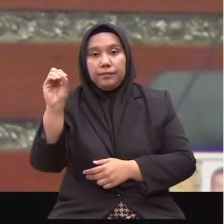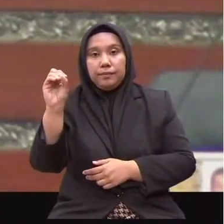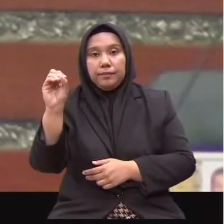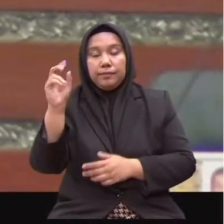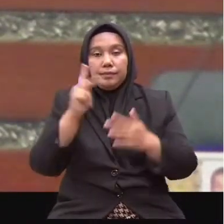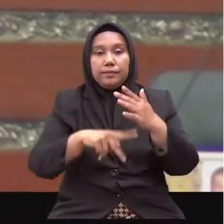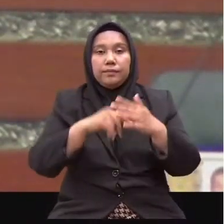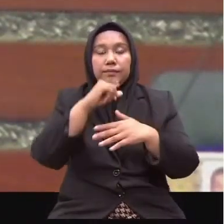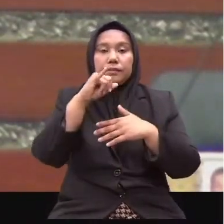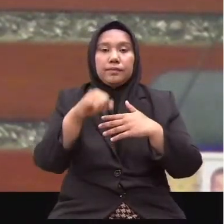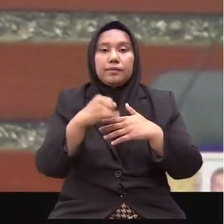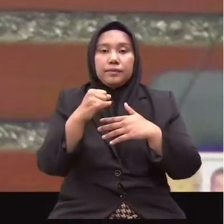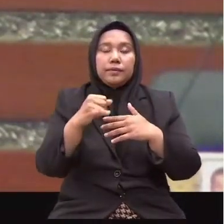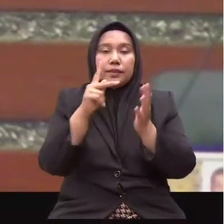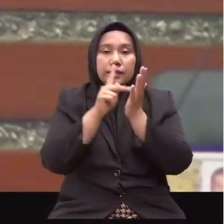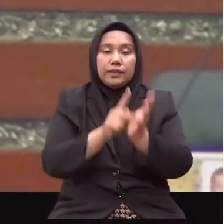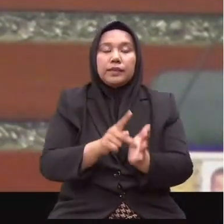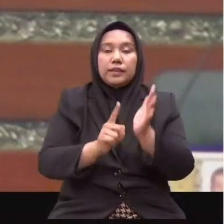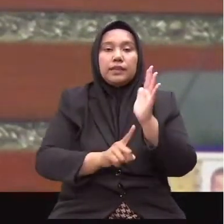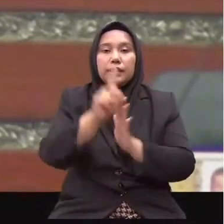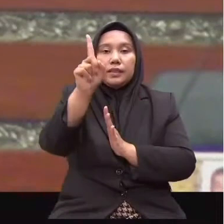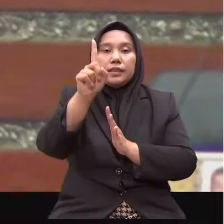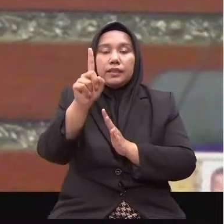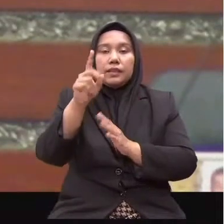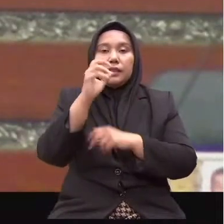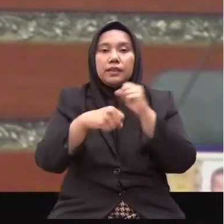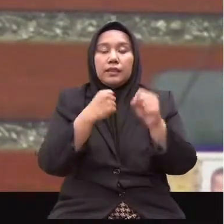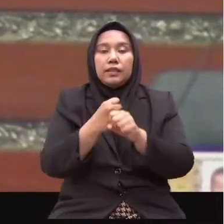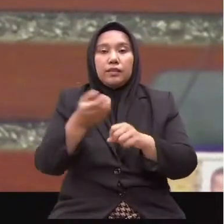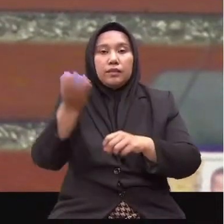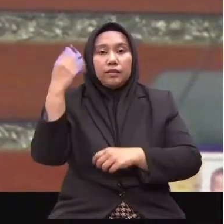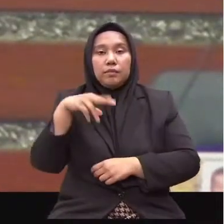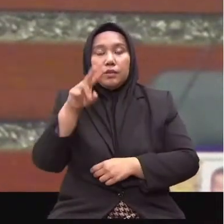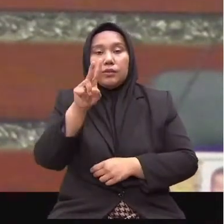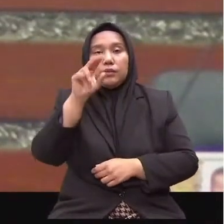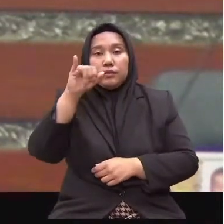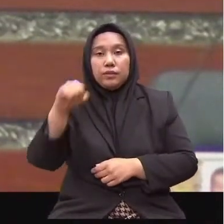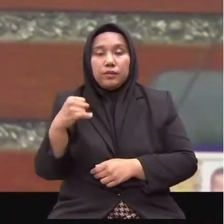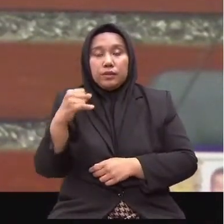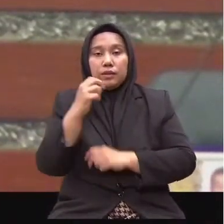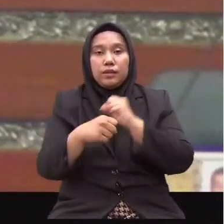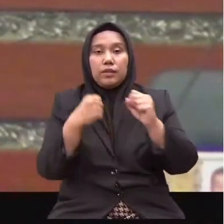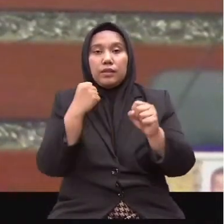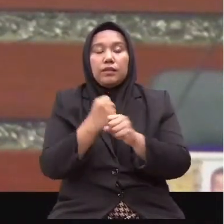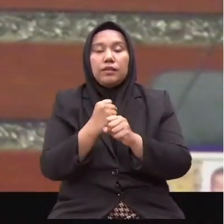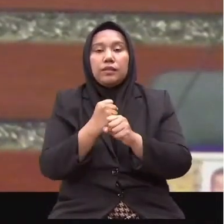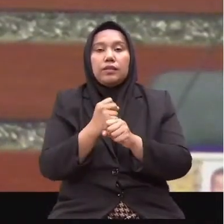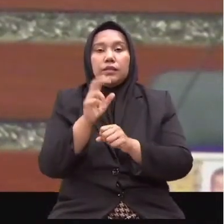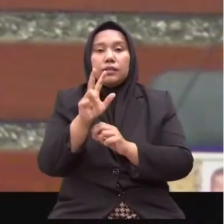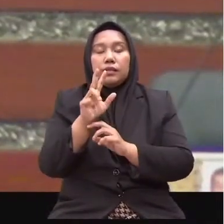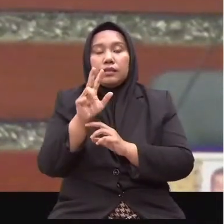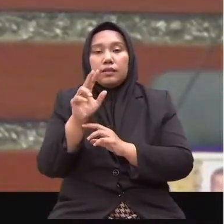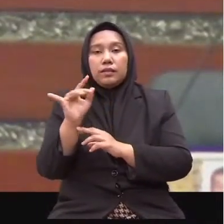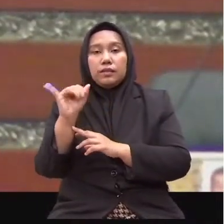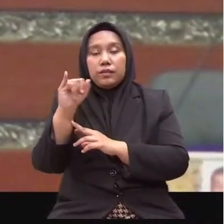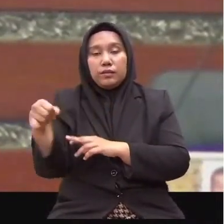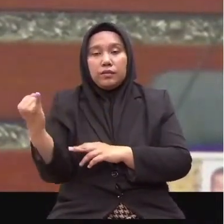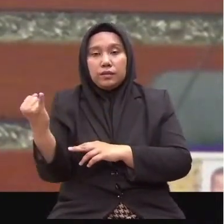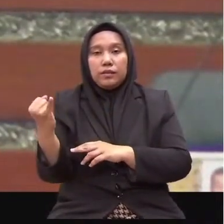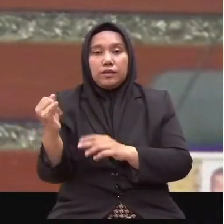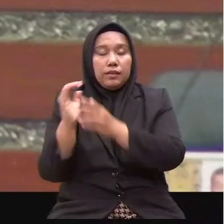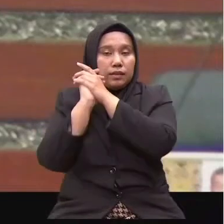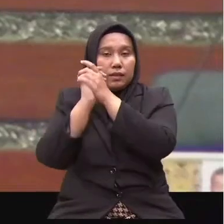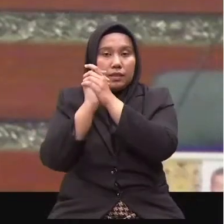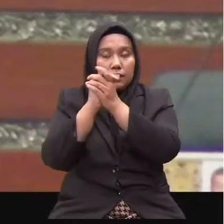Project tinggi tahun lepas dua juta tahun ini 23 juta bertanya kepada peningkatan ini